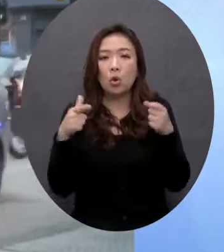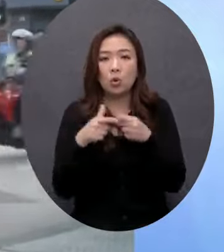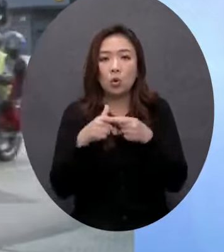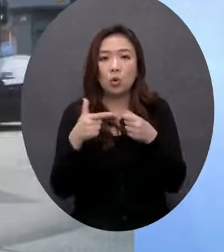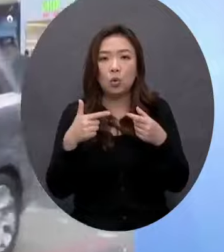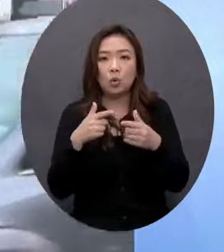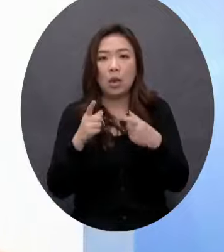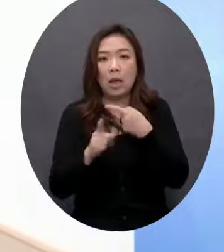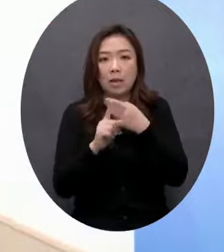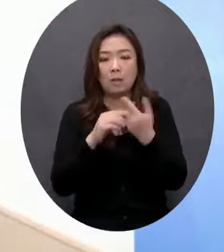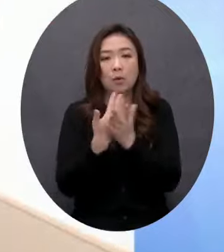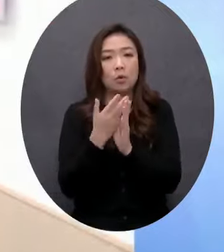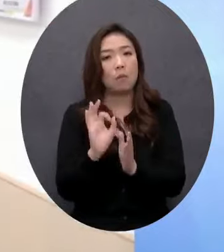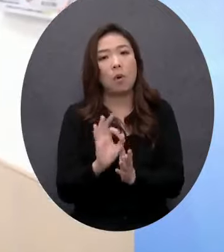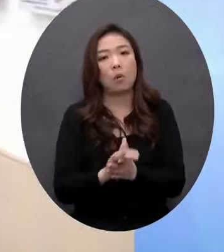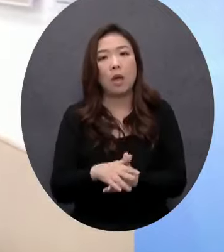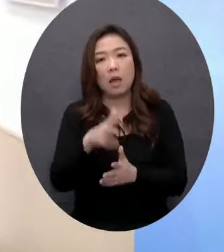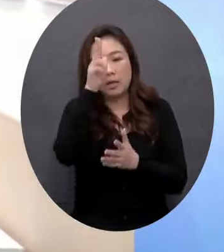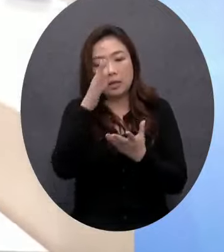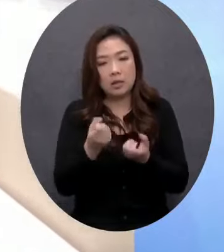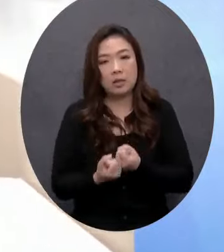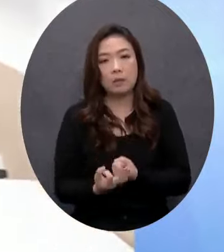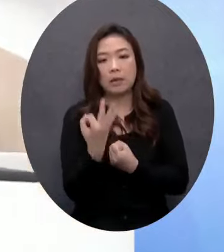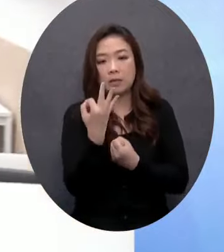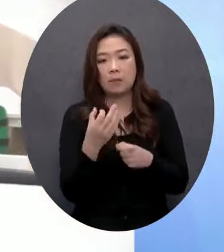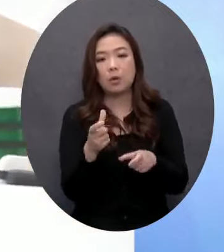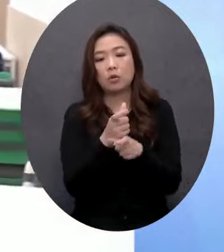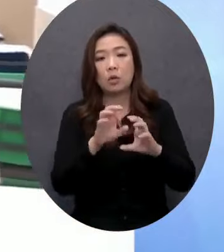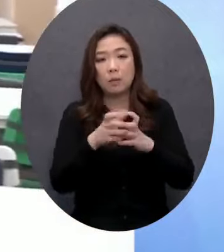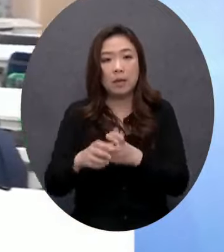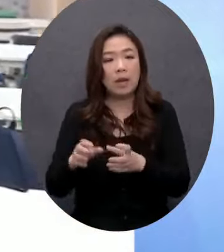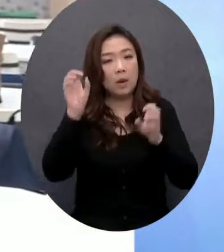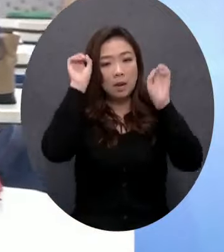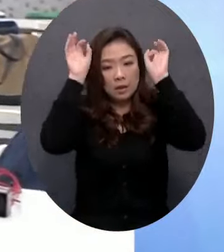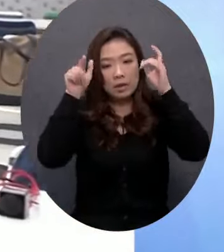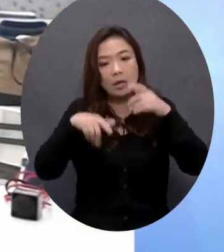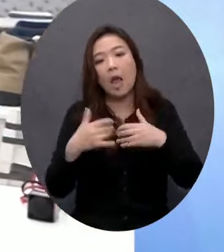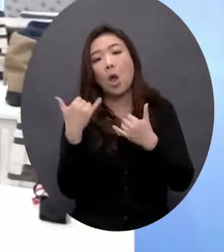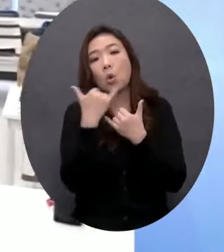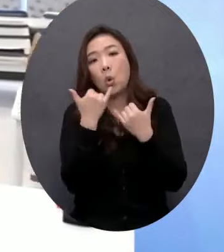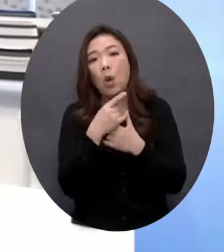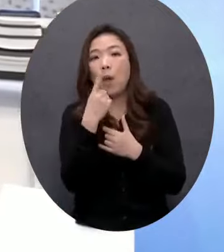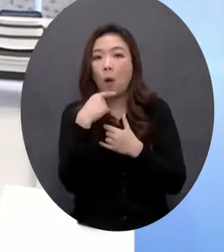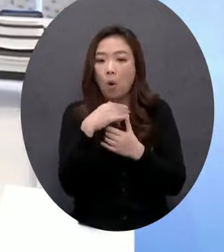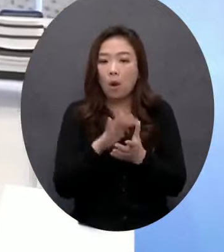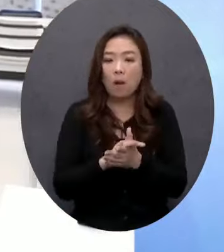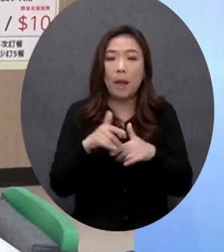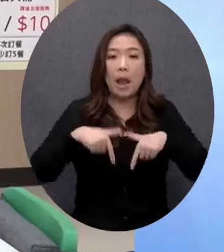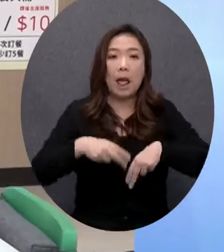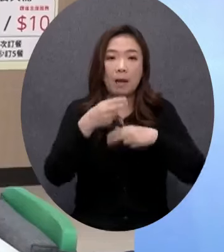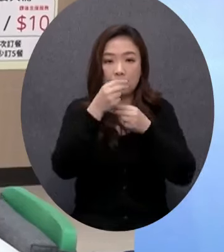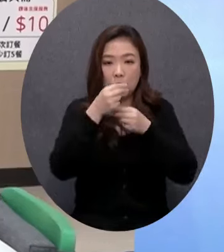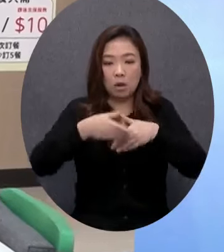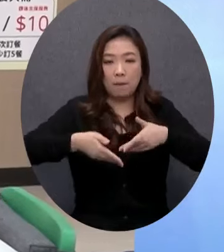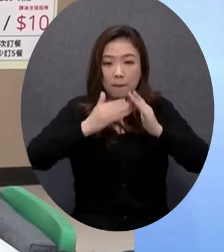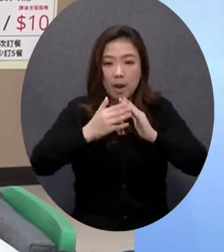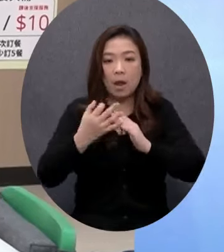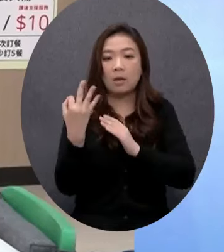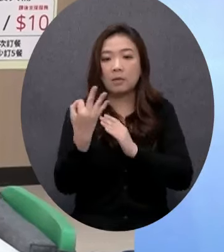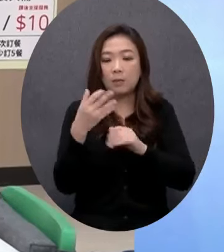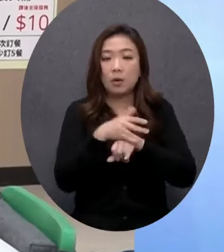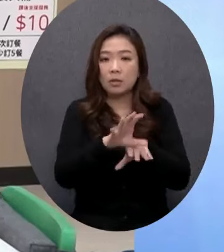威脅。政府接獲3個商業機構的建議，在土瓜灣、紅磡和南昌成立3個社